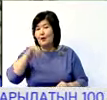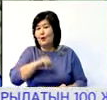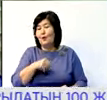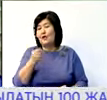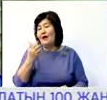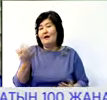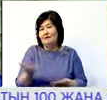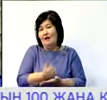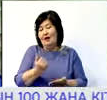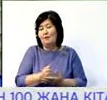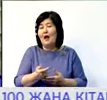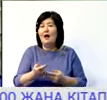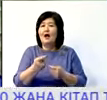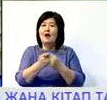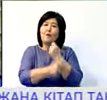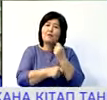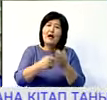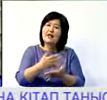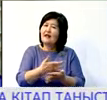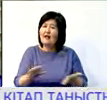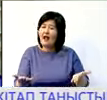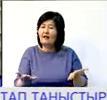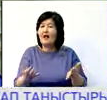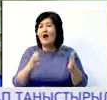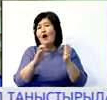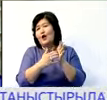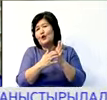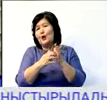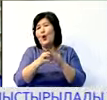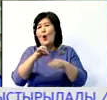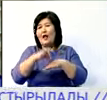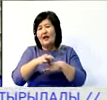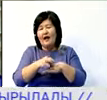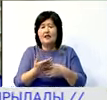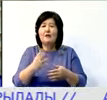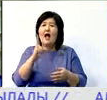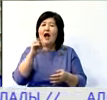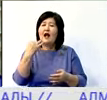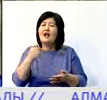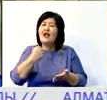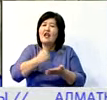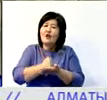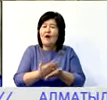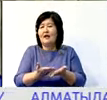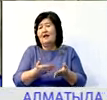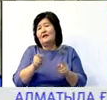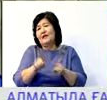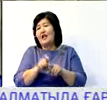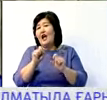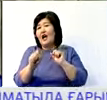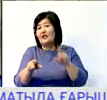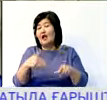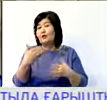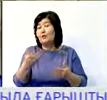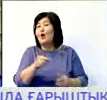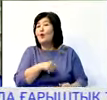напақасын тауып осы жерден. Материалы жаңағы стеклотикан дейміз, сосын жаңағы клей бар. Қатыратыны бар. Тапсырыс беру үшін